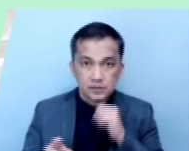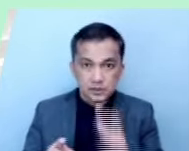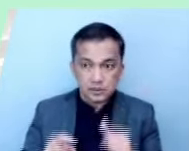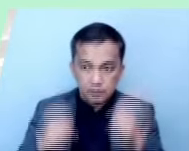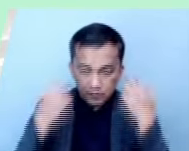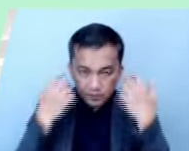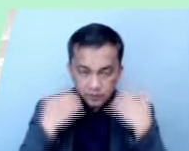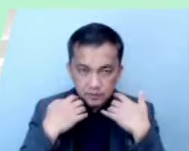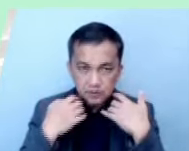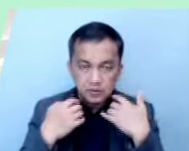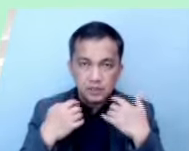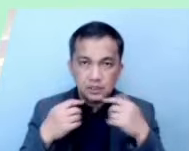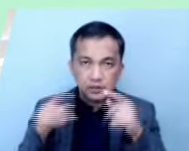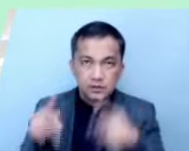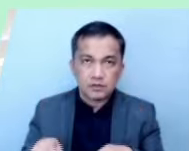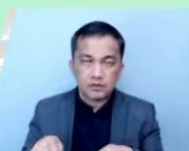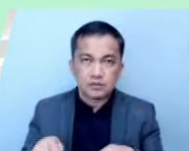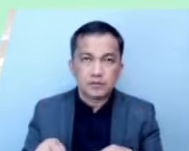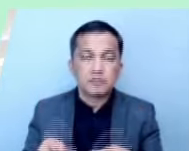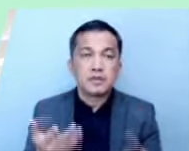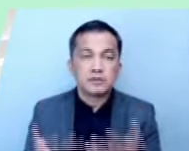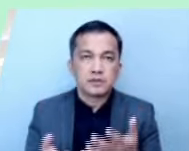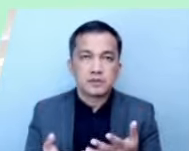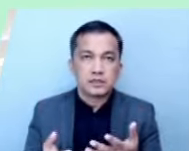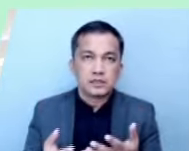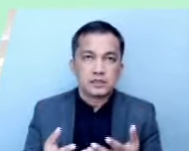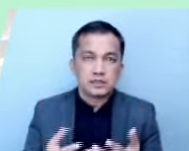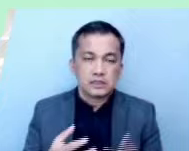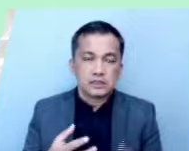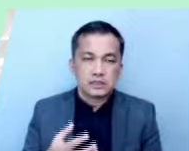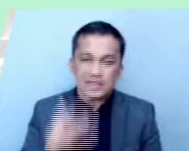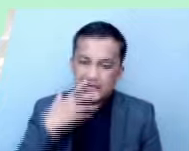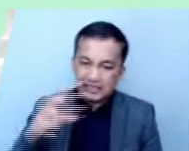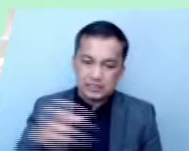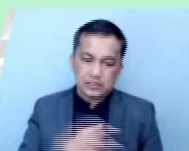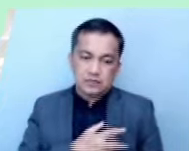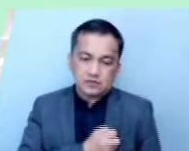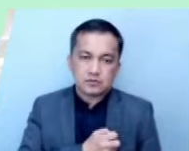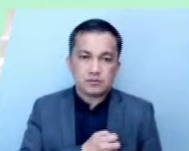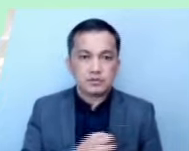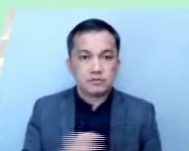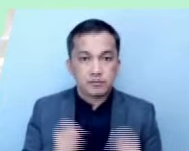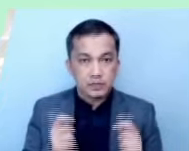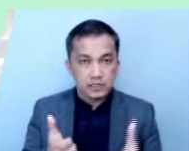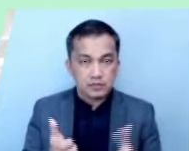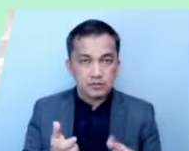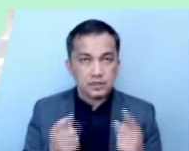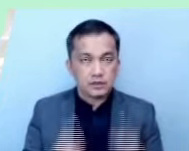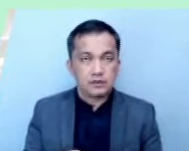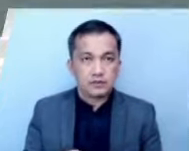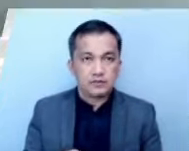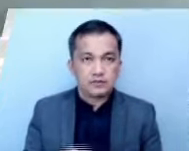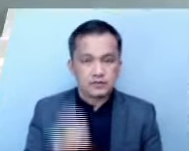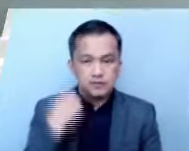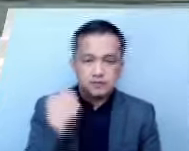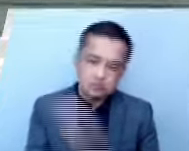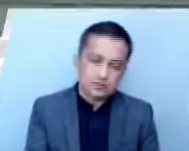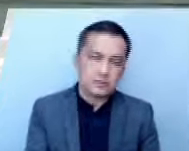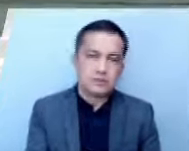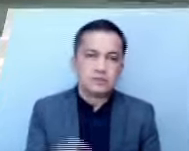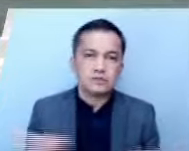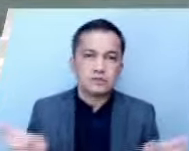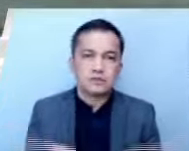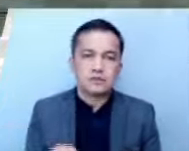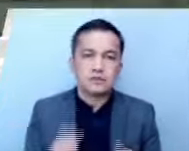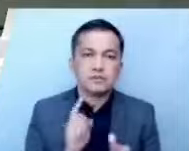isang taong baka mauwi sa heat stroke. Bigla na lang po yan magaganap at biglang matutumba na lang.